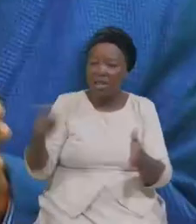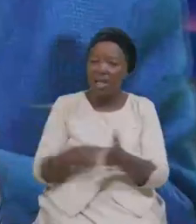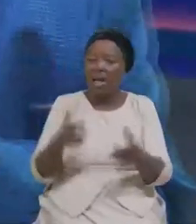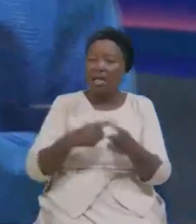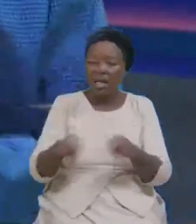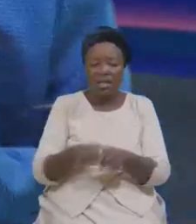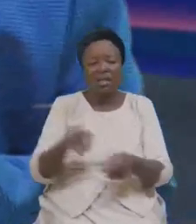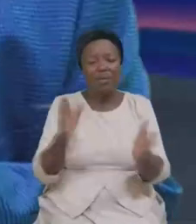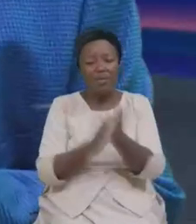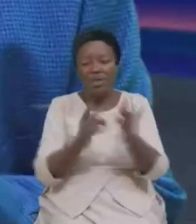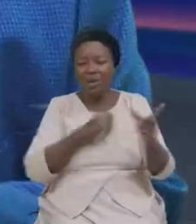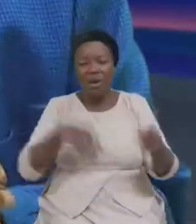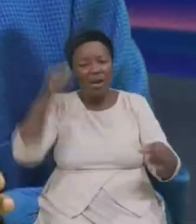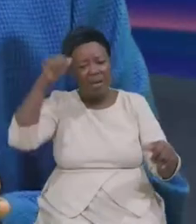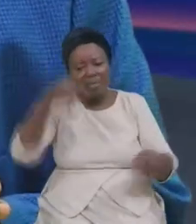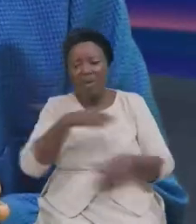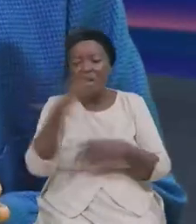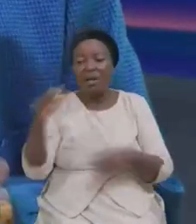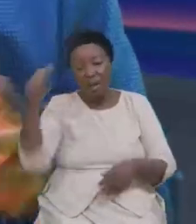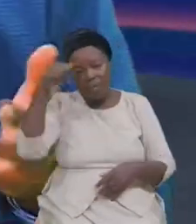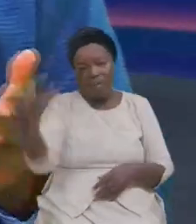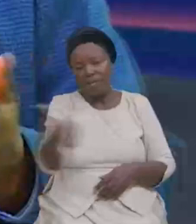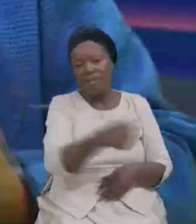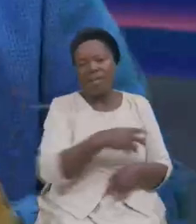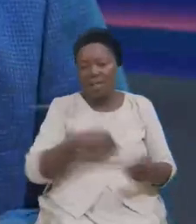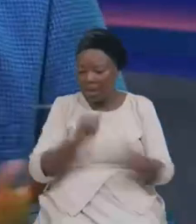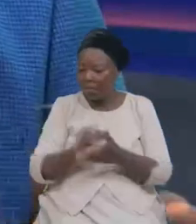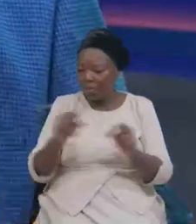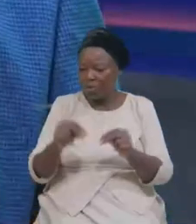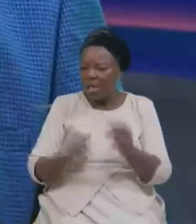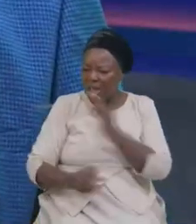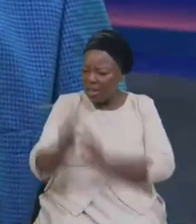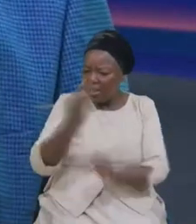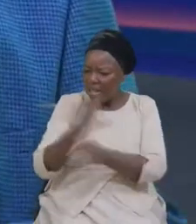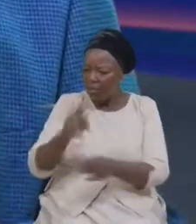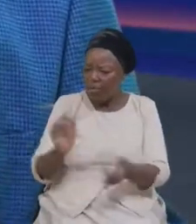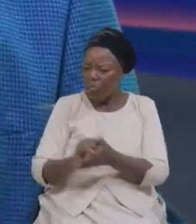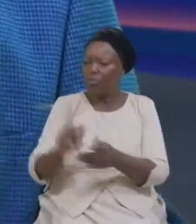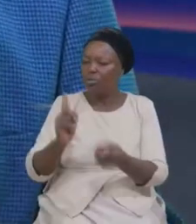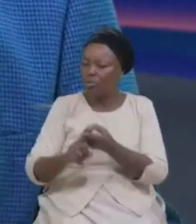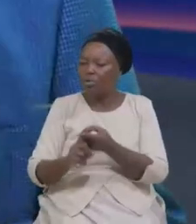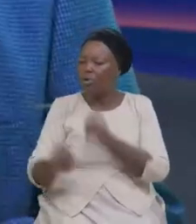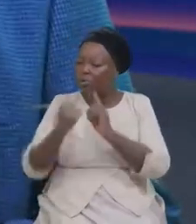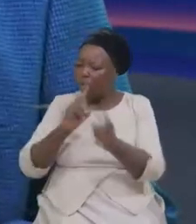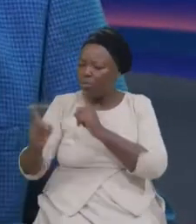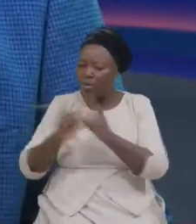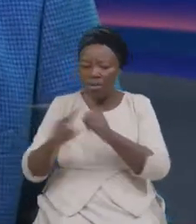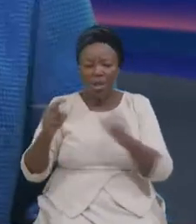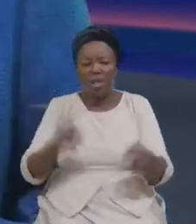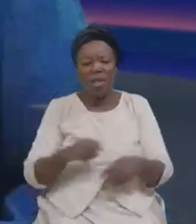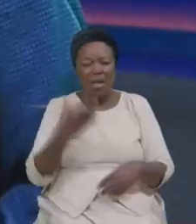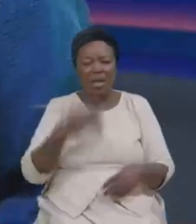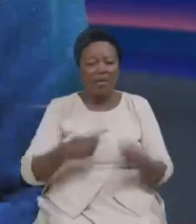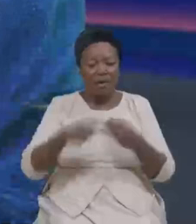te plains plus, je te rappelle, au lieu de critiquer, au lieu de dire, oh Dieu, où es-tu, ceux qui posent,